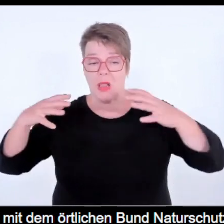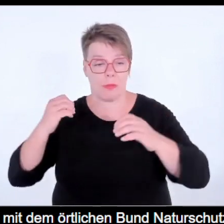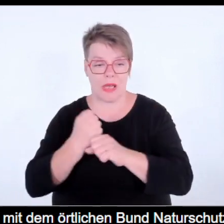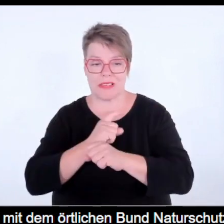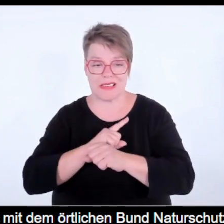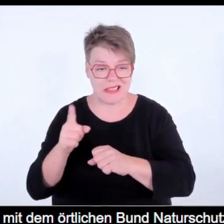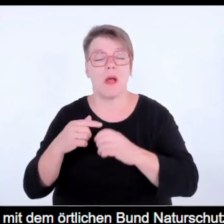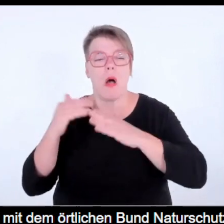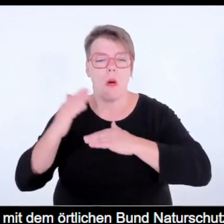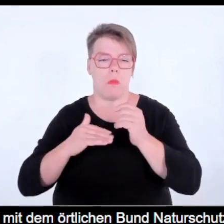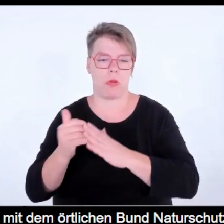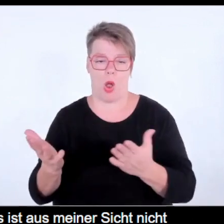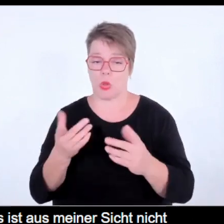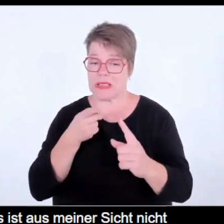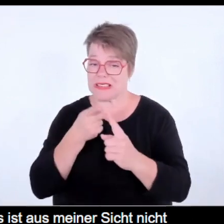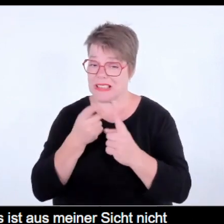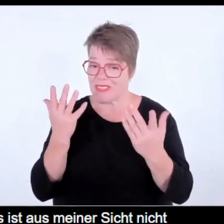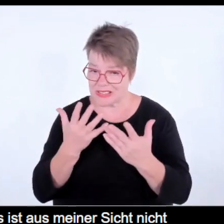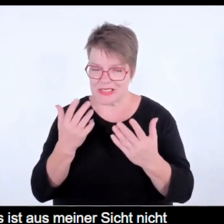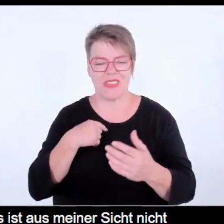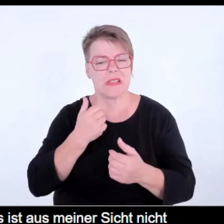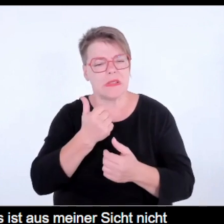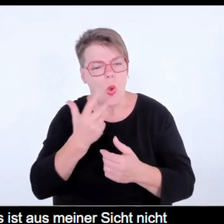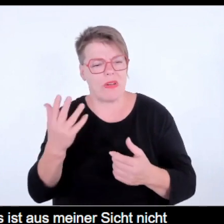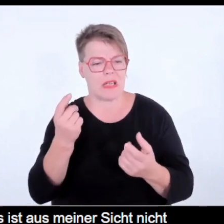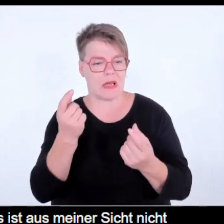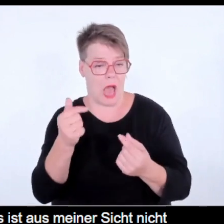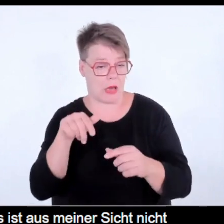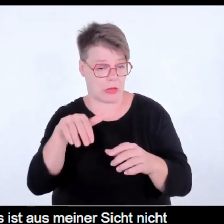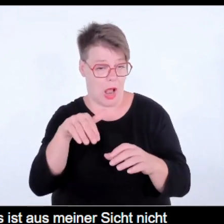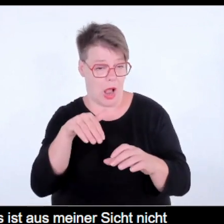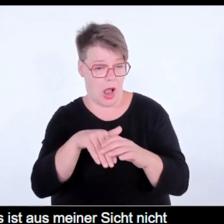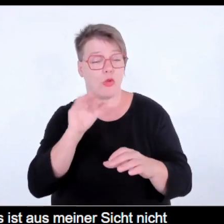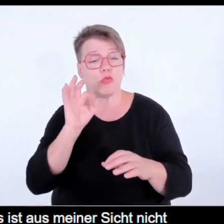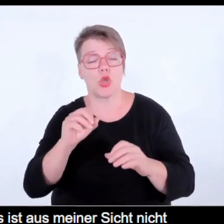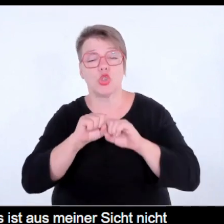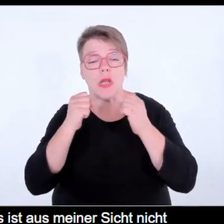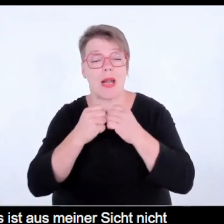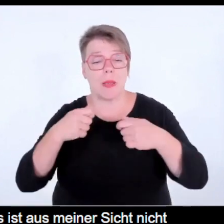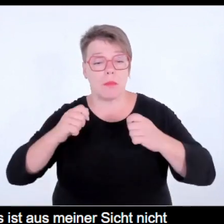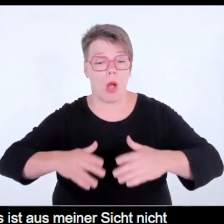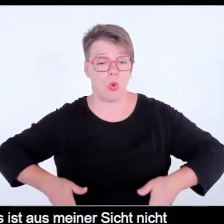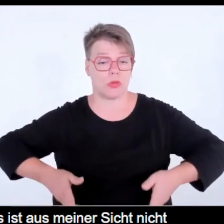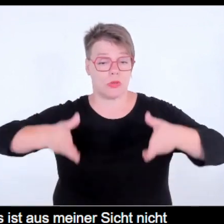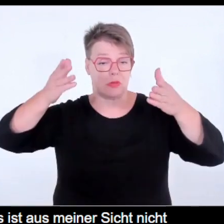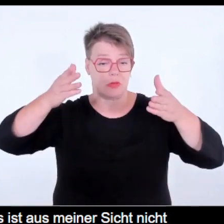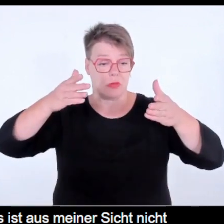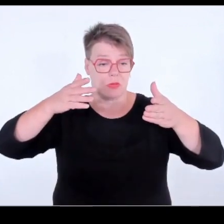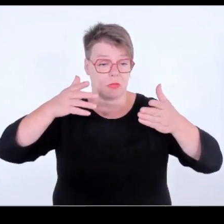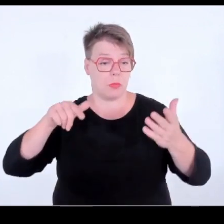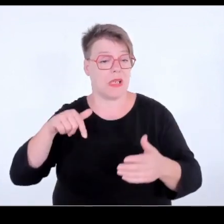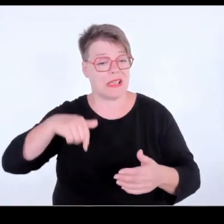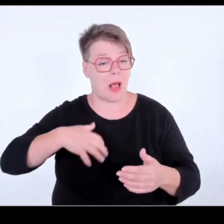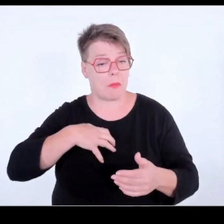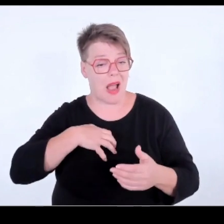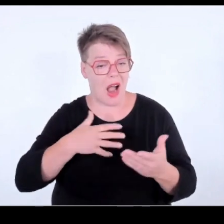Niederbayern. Da bauen wir ja Woche für Woche. Niederbayern hat ja mit die meisten Bauvorhaben. Deswegen geht es auch Niederbayern super. Das müsste